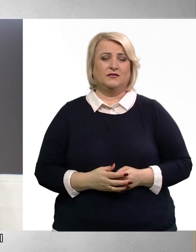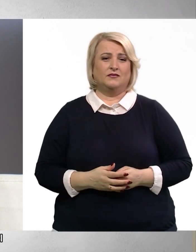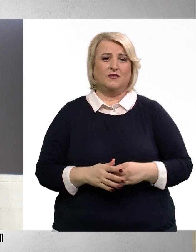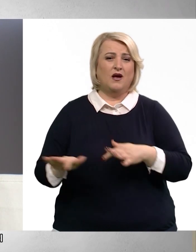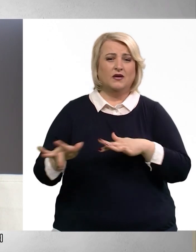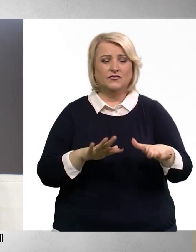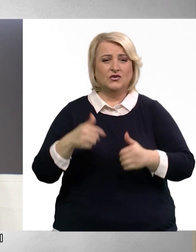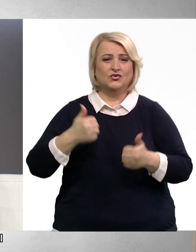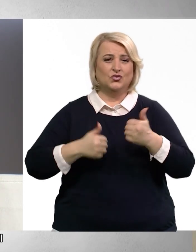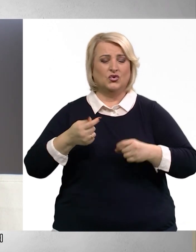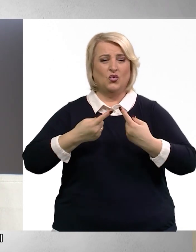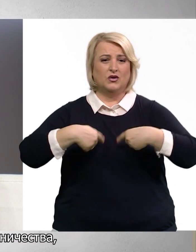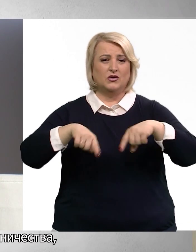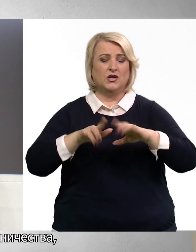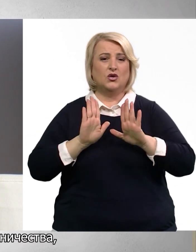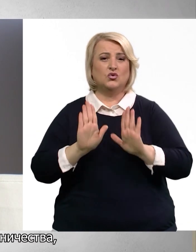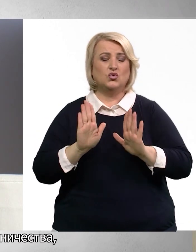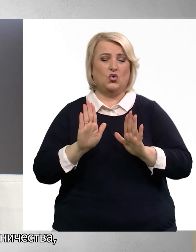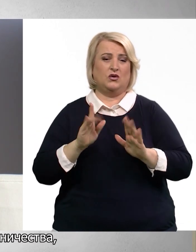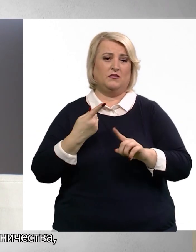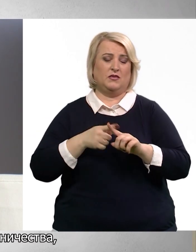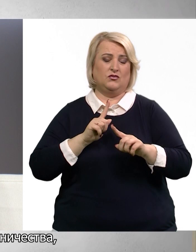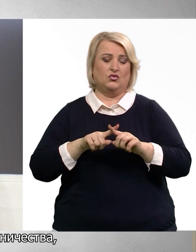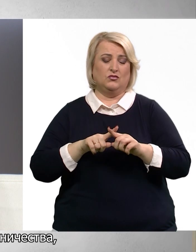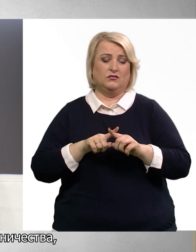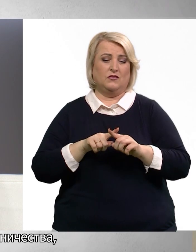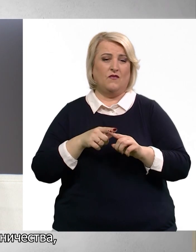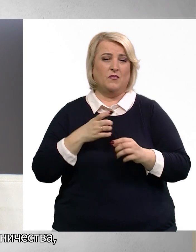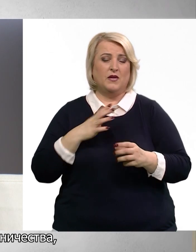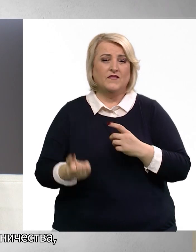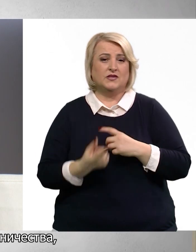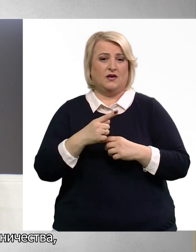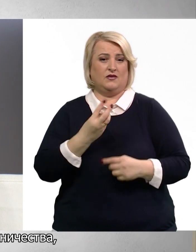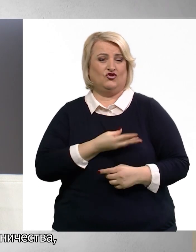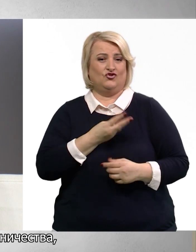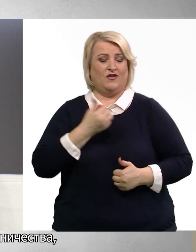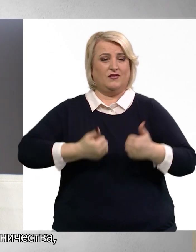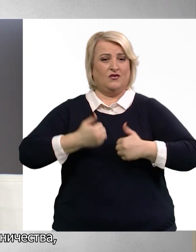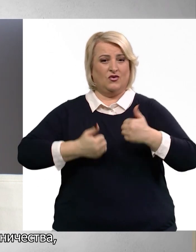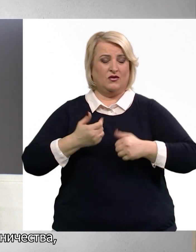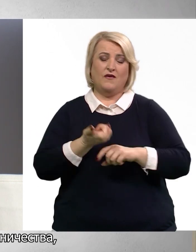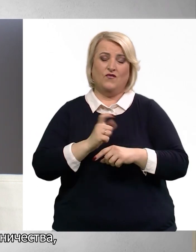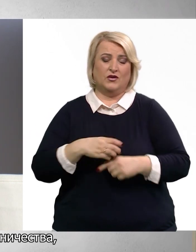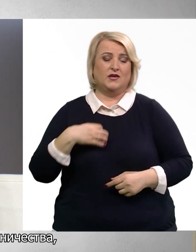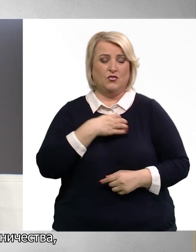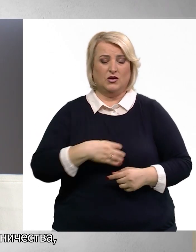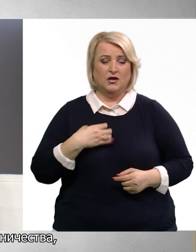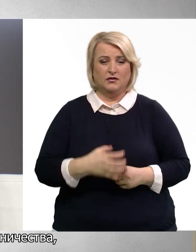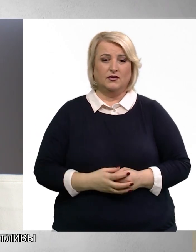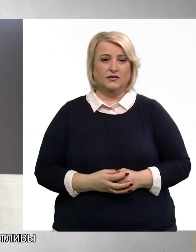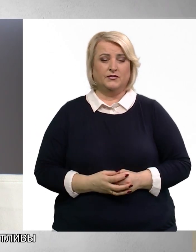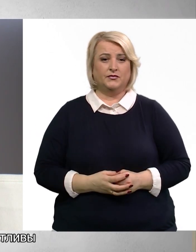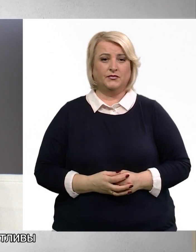activitățile și concursurile sunt organizate doar pentru a iniția acest spirit de concurență între ei, că da, și aici este și foarte important. Este foarte important,